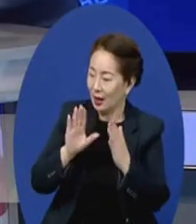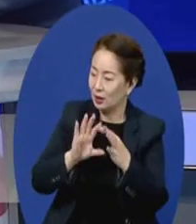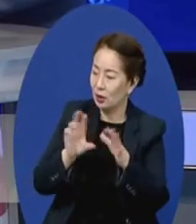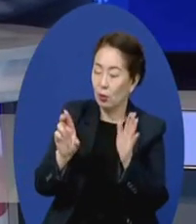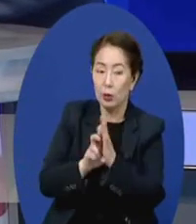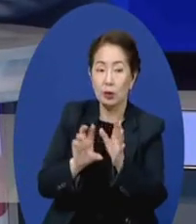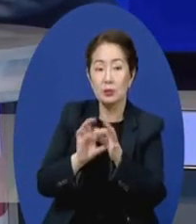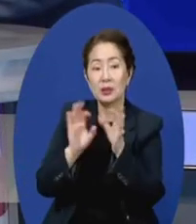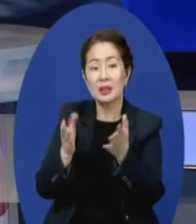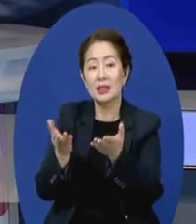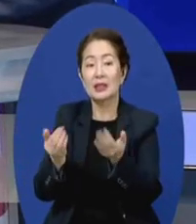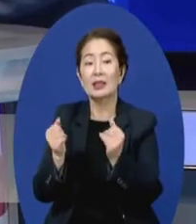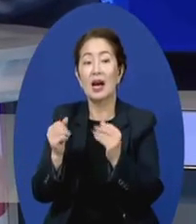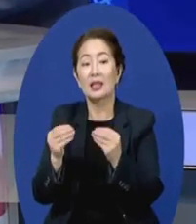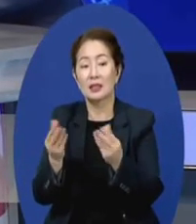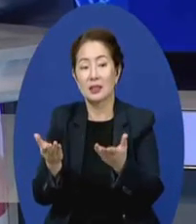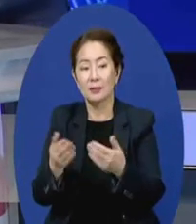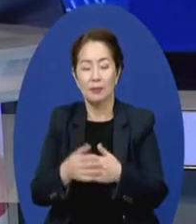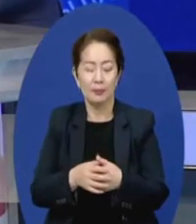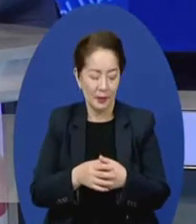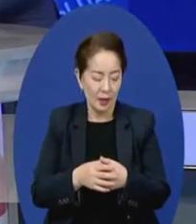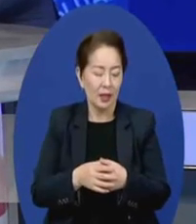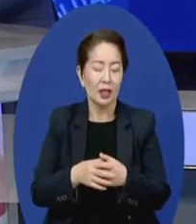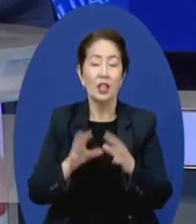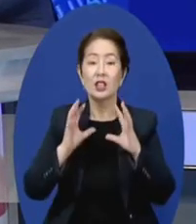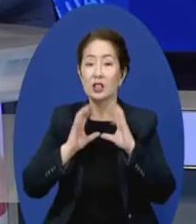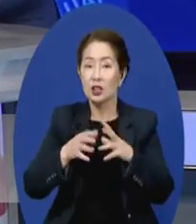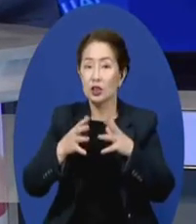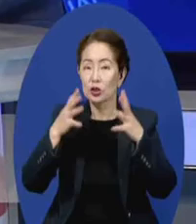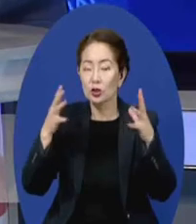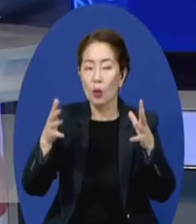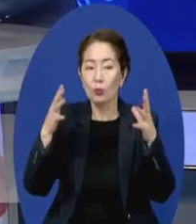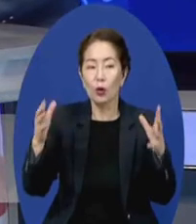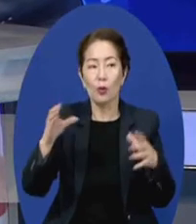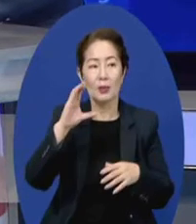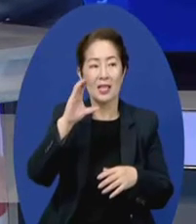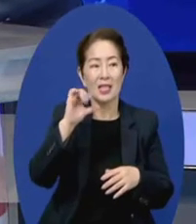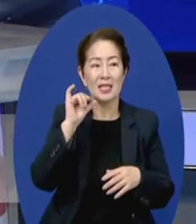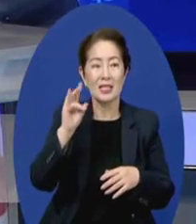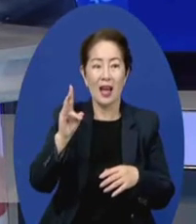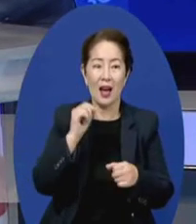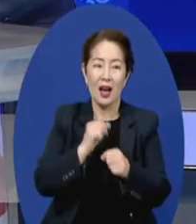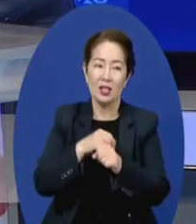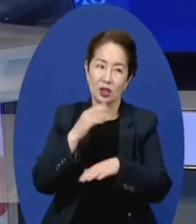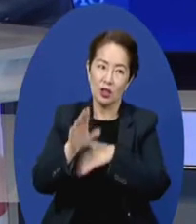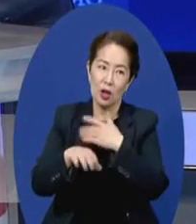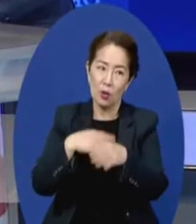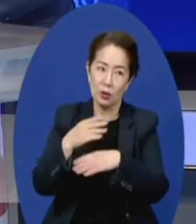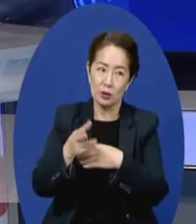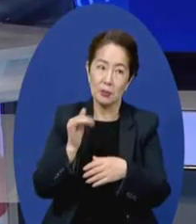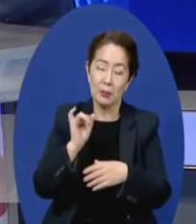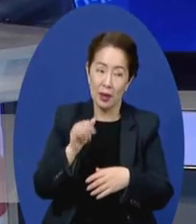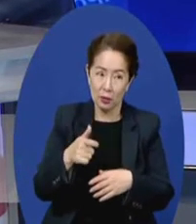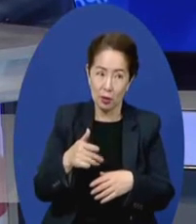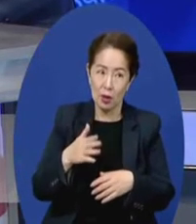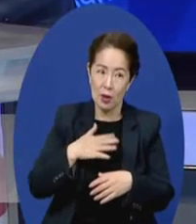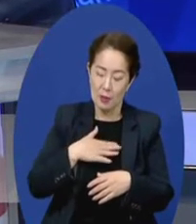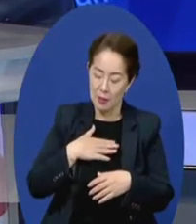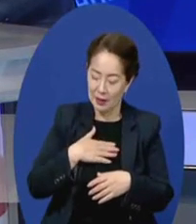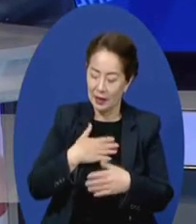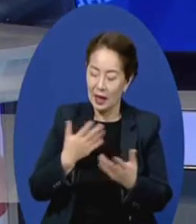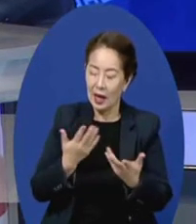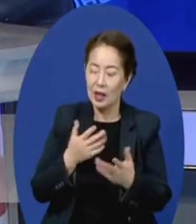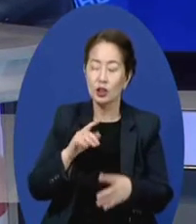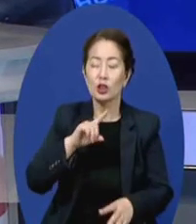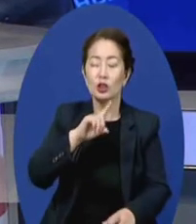нээлттэй байдлаар шийдэх юм уу? Ер нь бол дэлхийд маш том том сангууд үйл ажиллагаа бол явуулдаг. За манад одоо чихэл манай зөрг